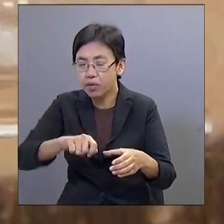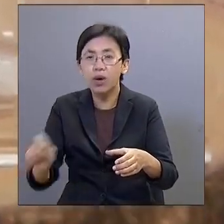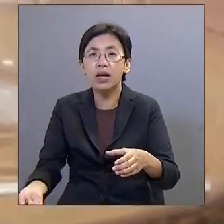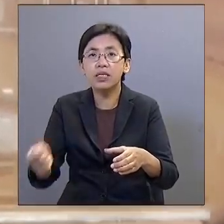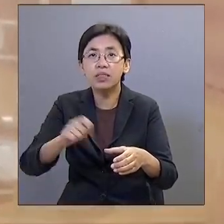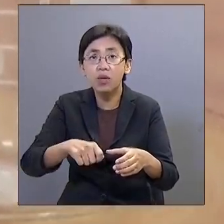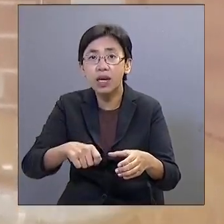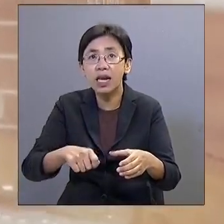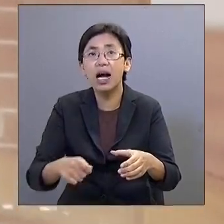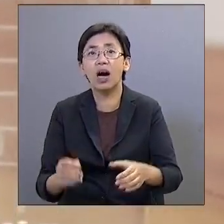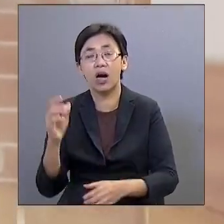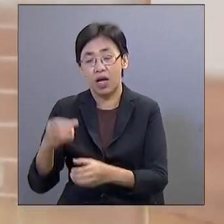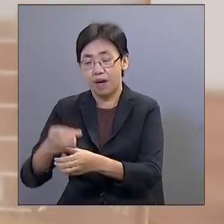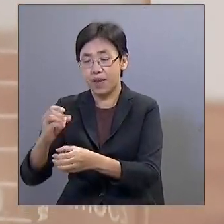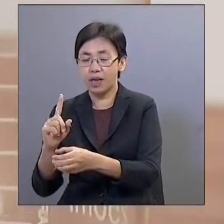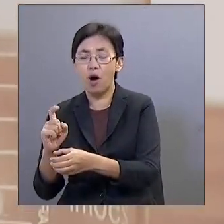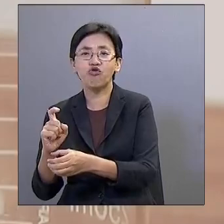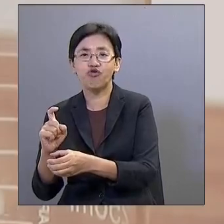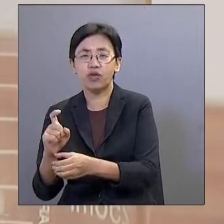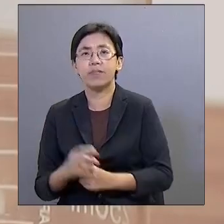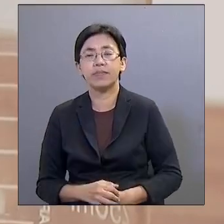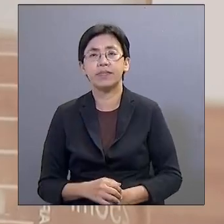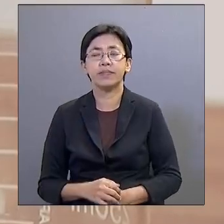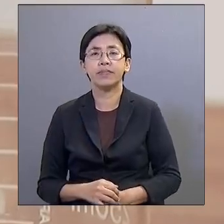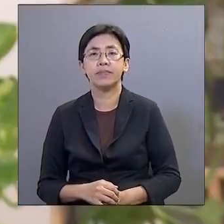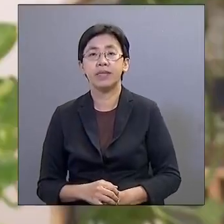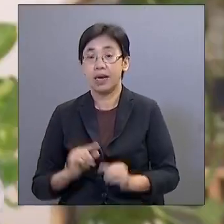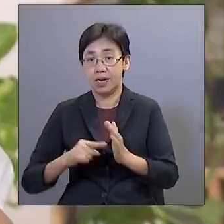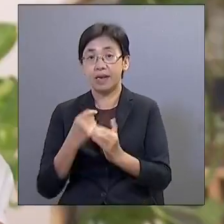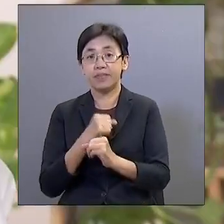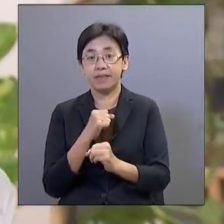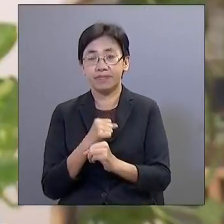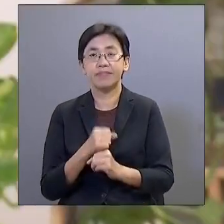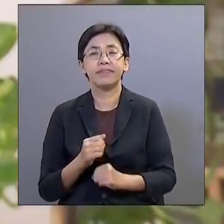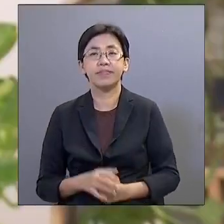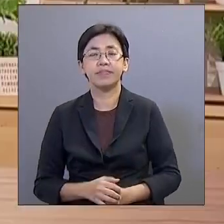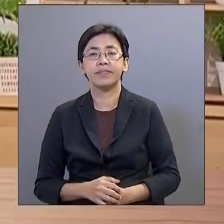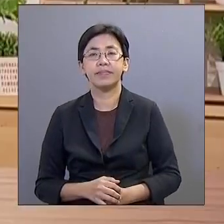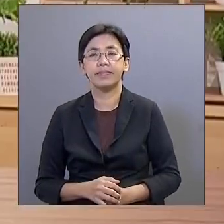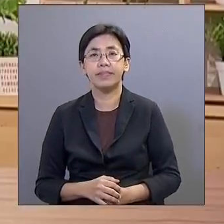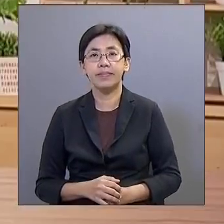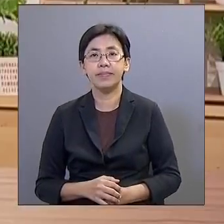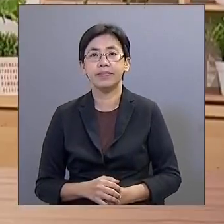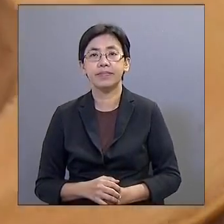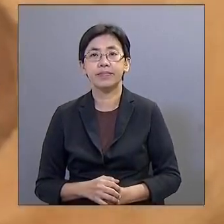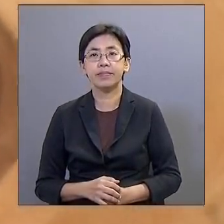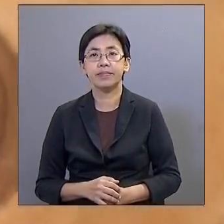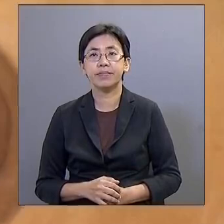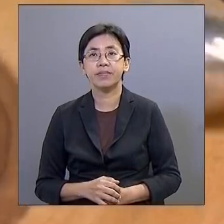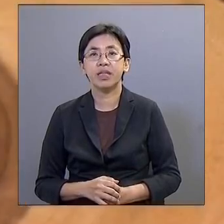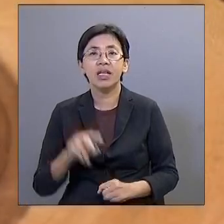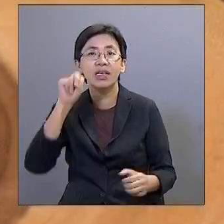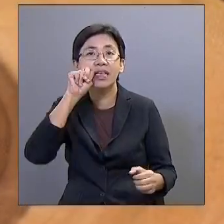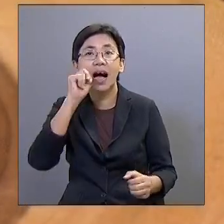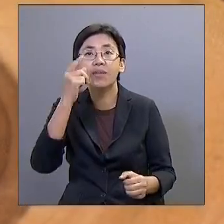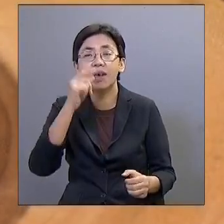หัวสเปรย์เป็นกระบอกสำหรับฉีดนะคะเดี๋ยวเรามาเริ่มทำกันเลยนะคะอย่างแรกนะคะเดี๋ยวการจะตวงน้ำนะคะทั้งหมด10ช้